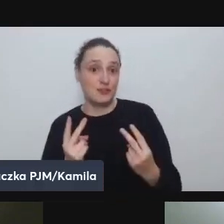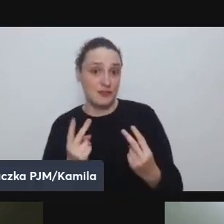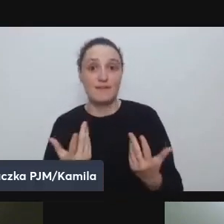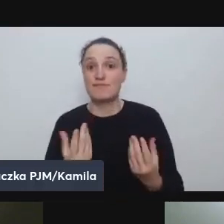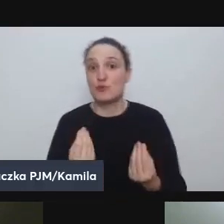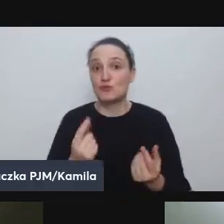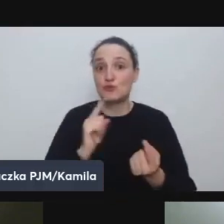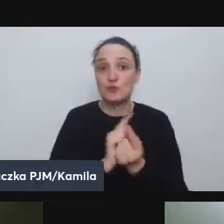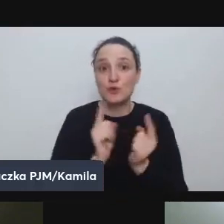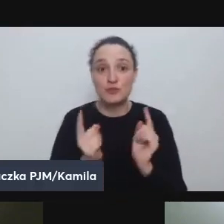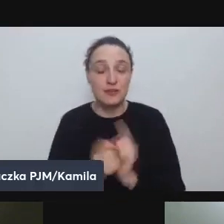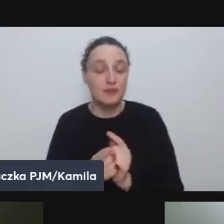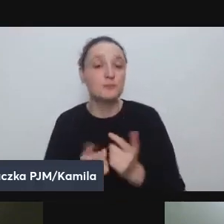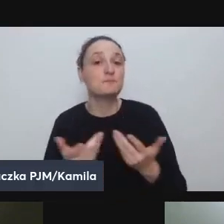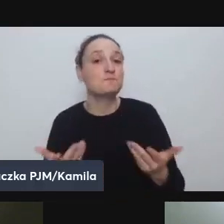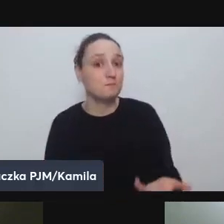i powodem